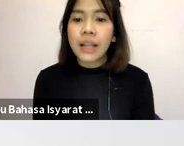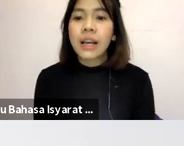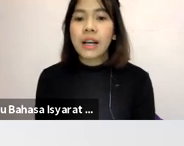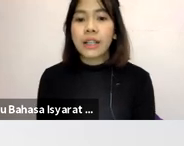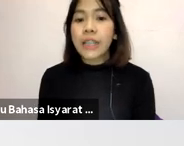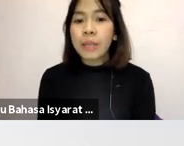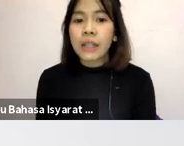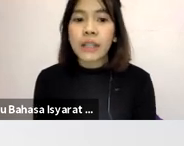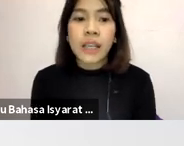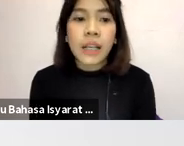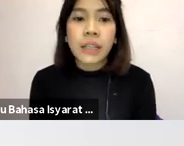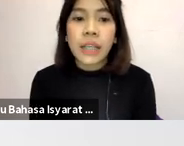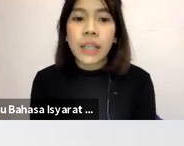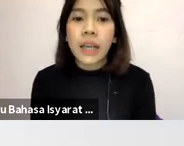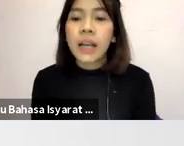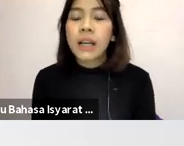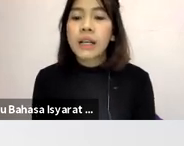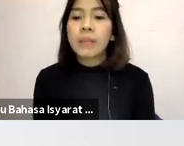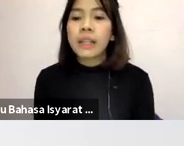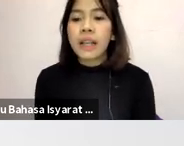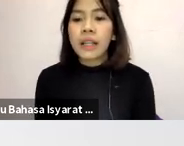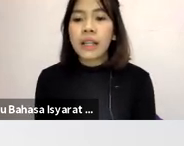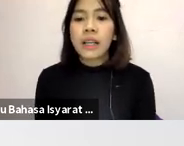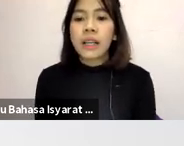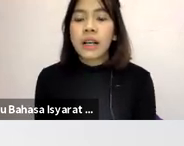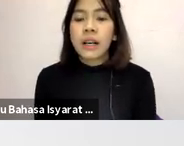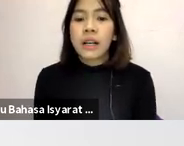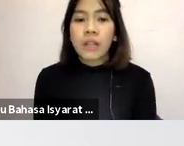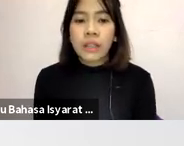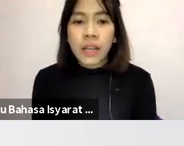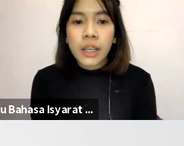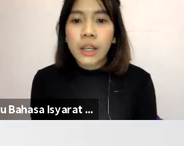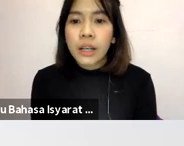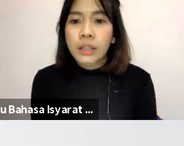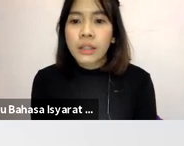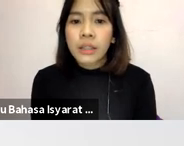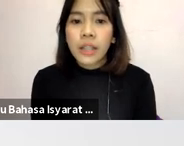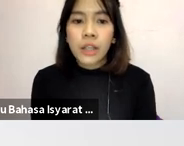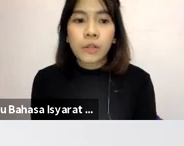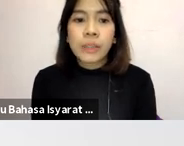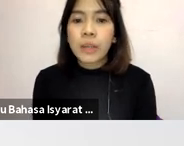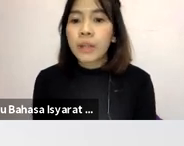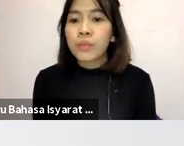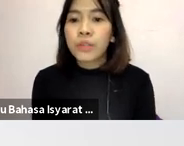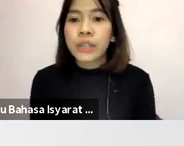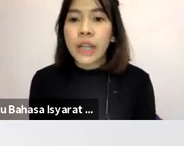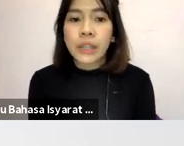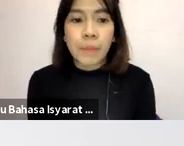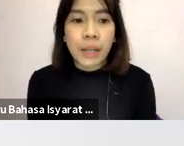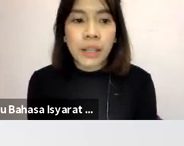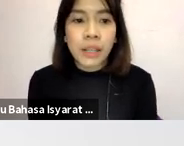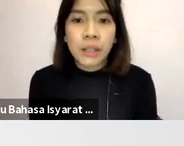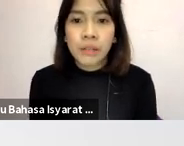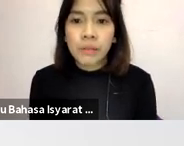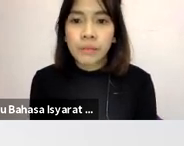dengar dan disabilitas lainnya sehingga bisa saling knowledge sharing setelah itu bisa bertumbuh secara